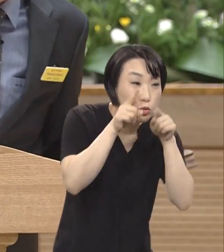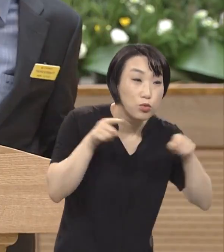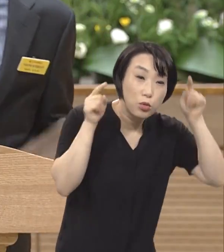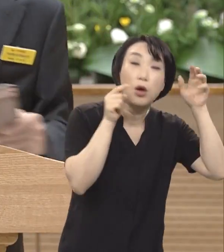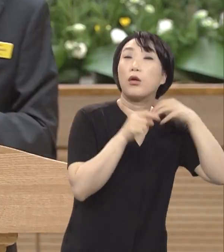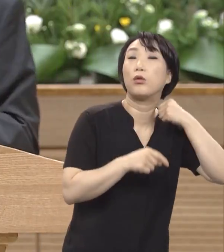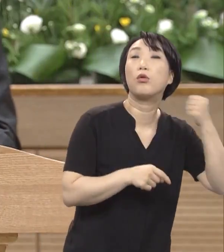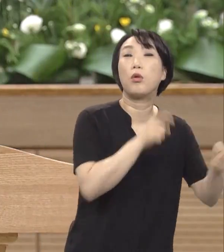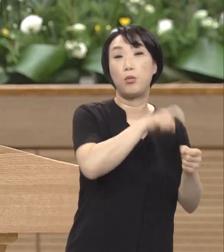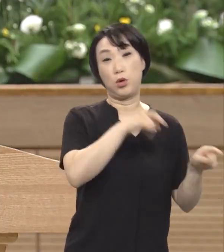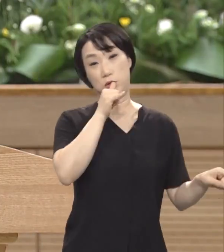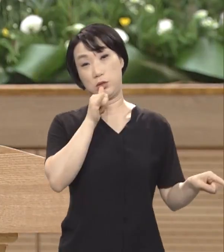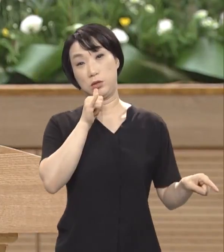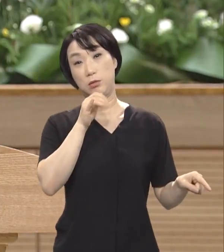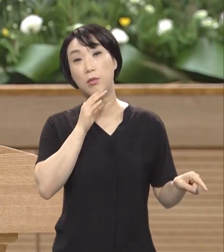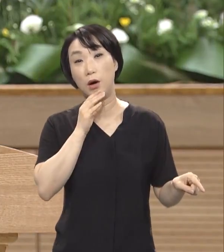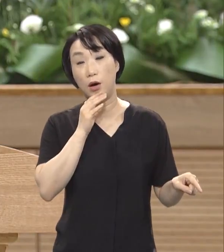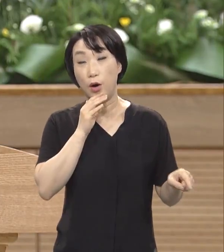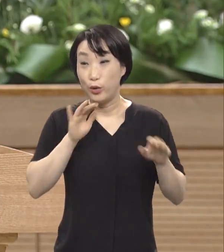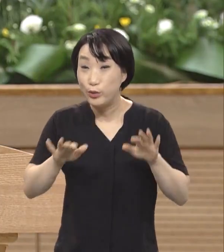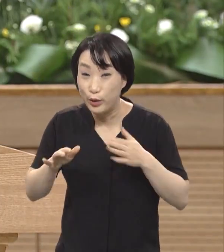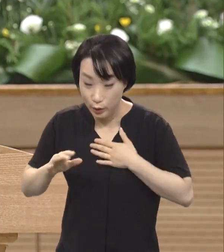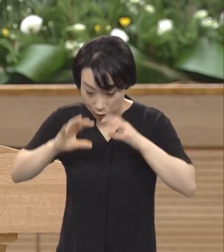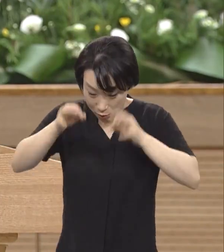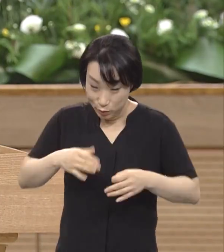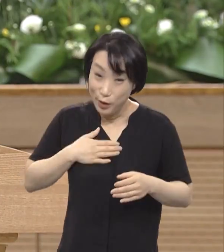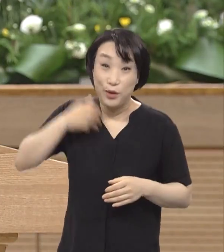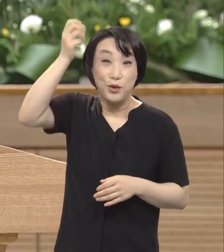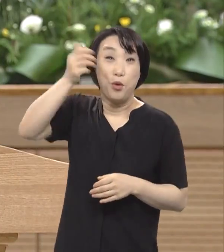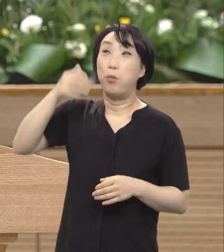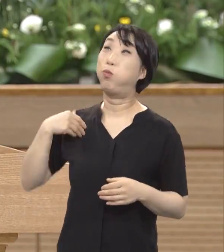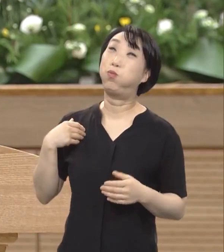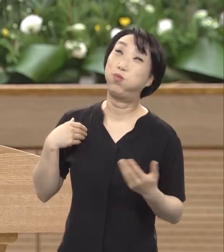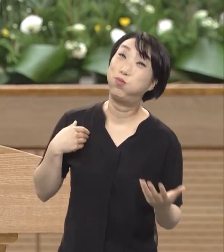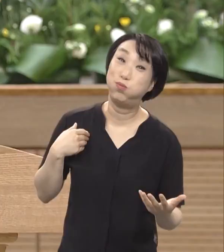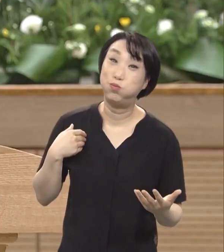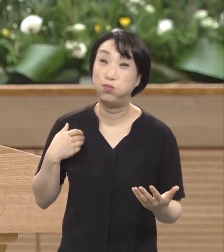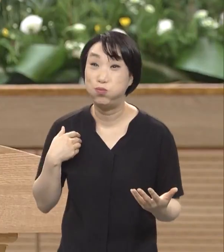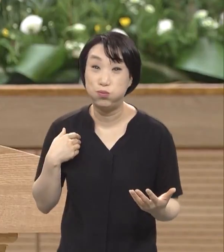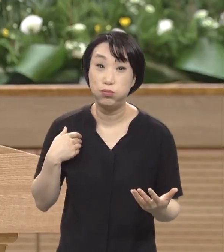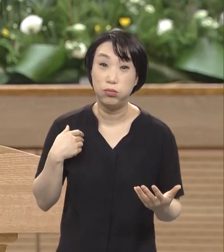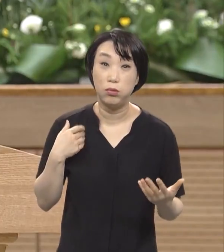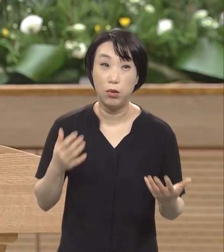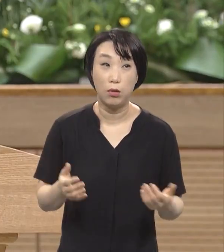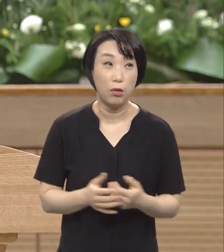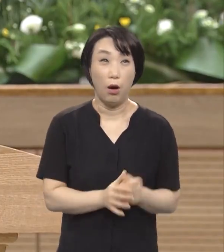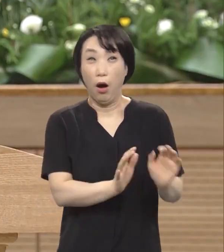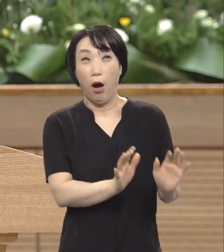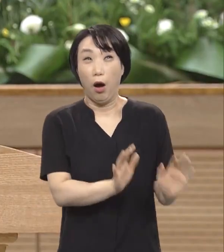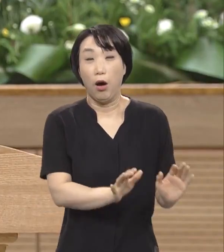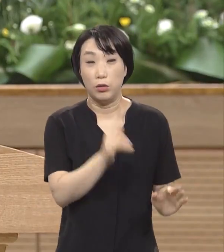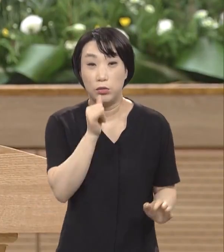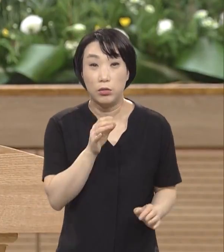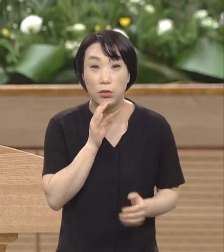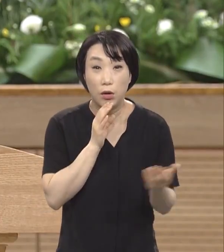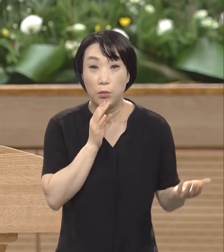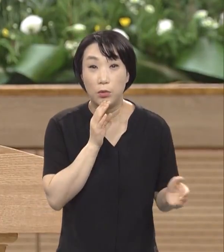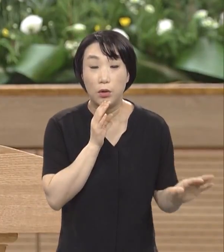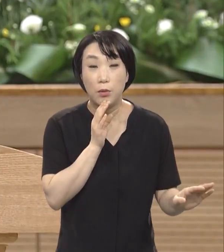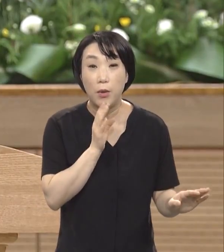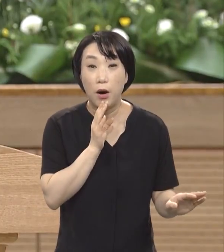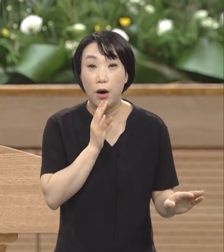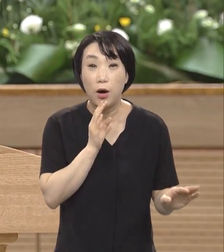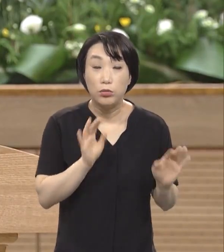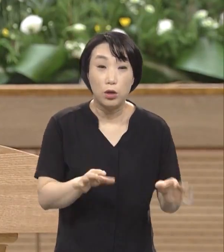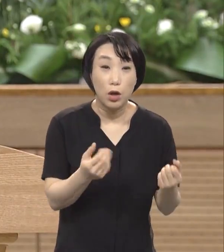거예요. 근데 내 영혼은 못 죽겠다는 거예요. 안 죽겠다는 거야. 근데